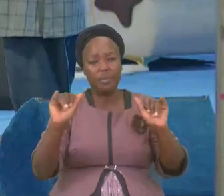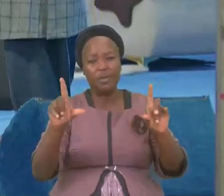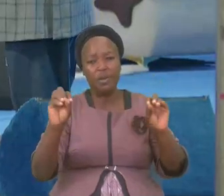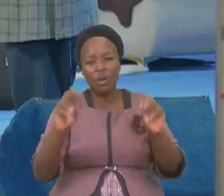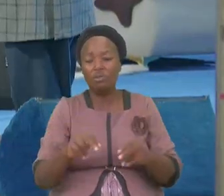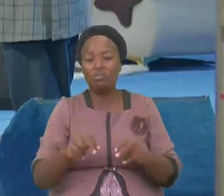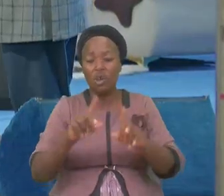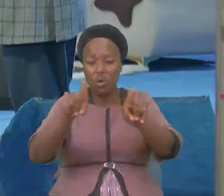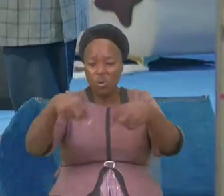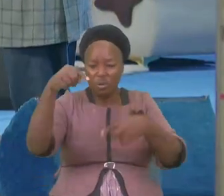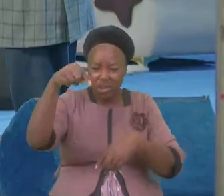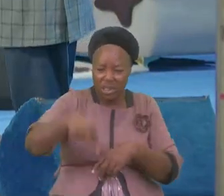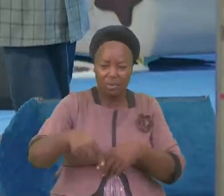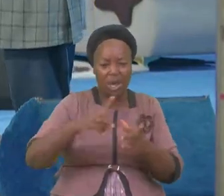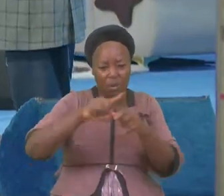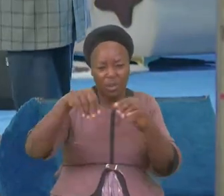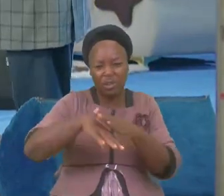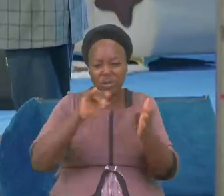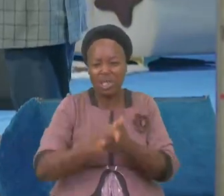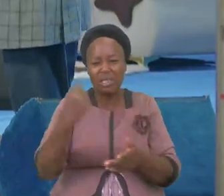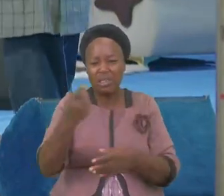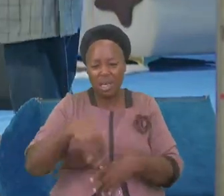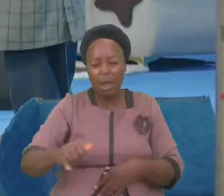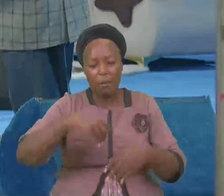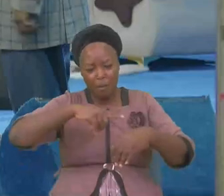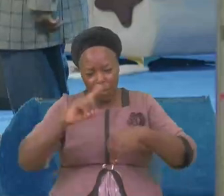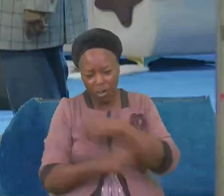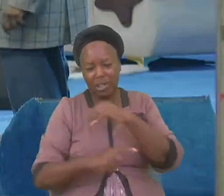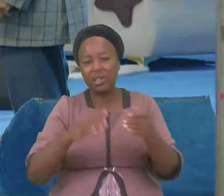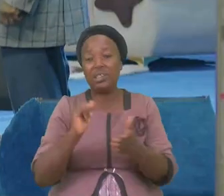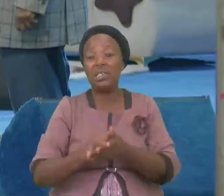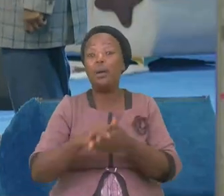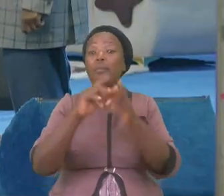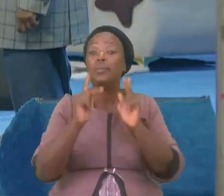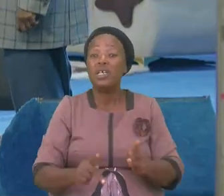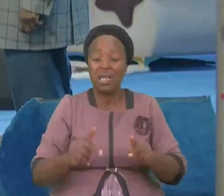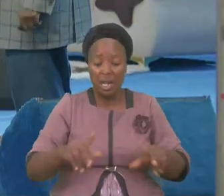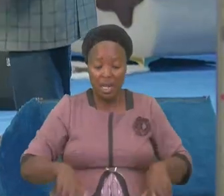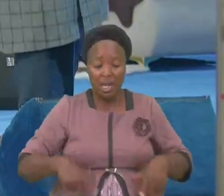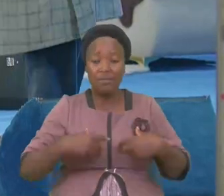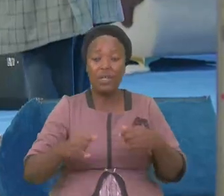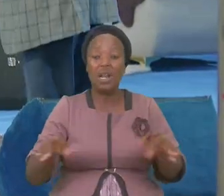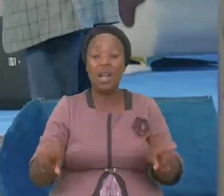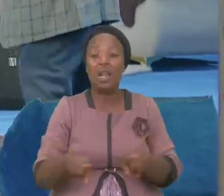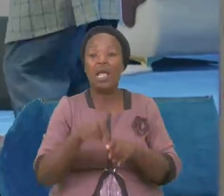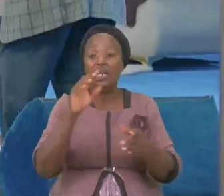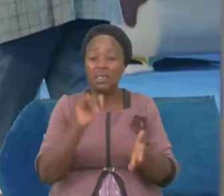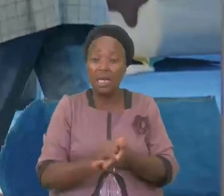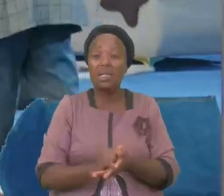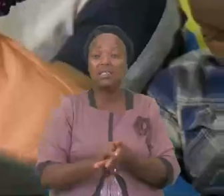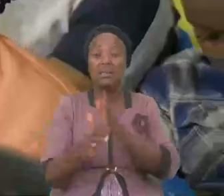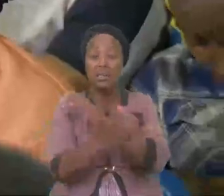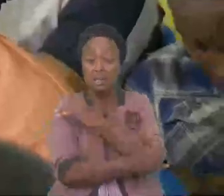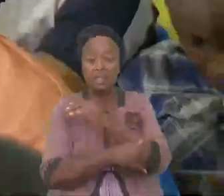chute, va dans la punition, le châtiment éternel. Celui qui vit comme les Babyloniens, il